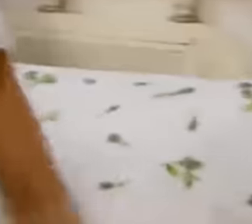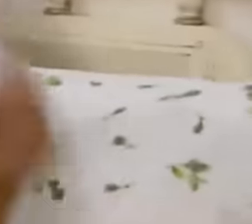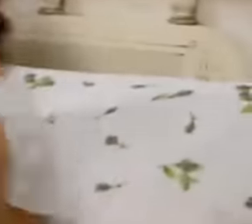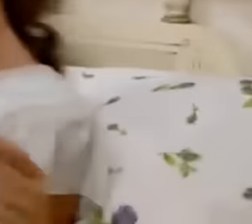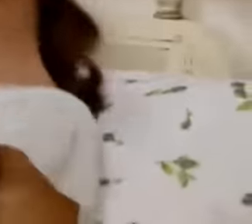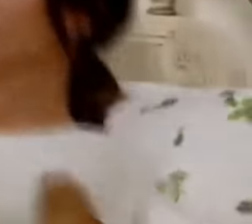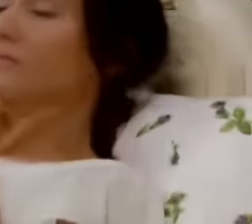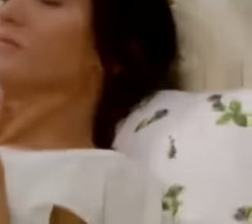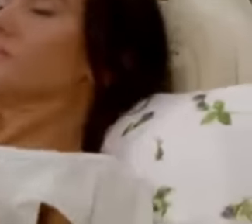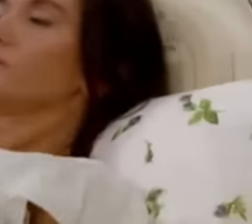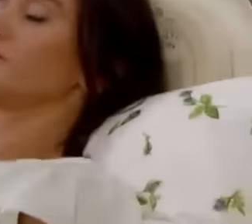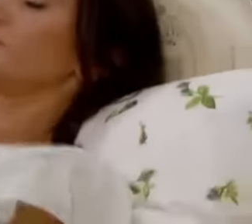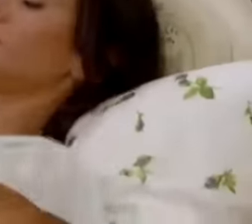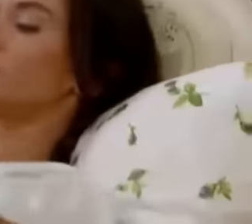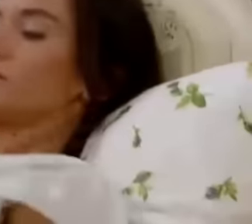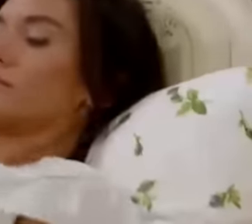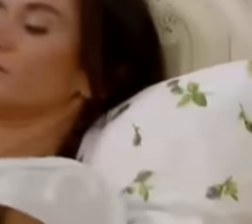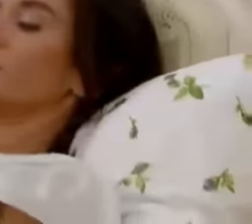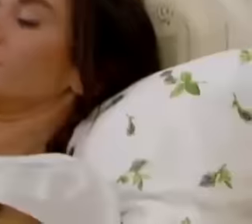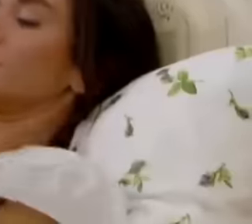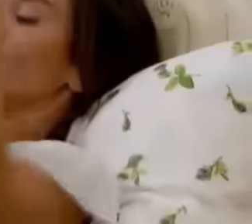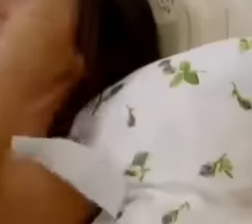Ahmet sokulacaktı ama Gülden mani oldu.